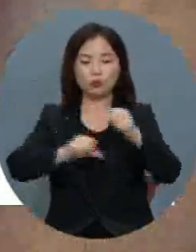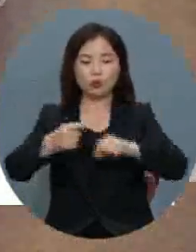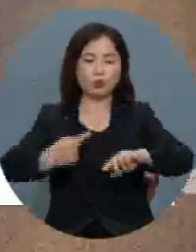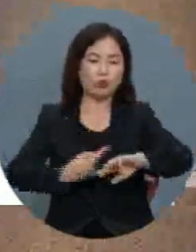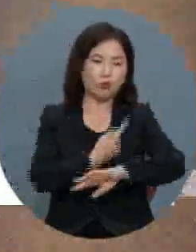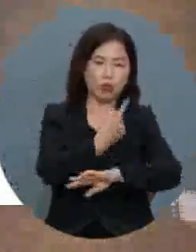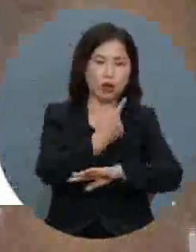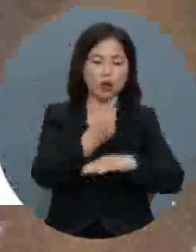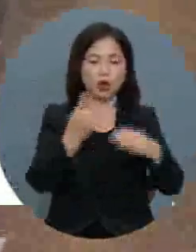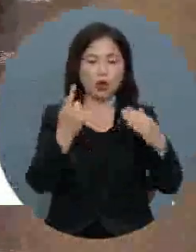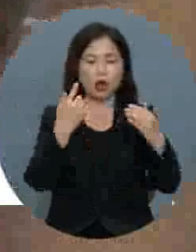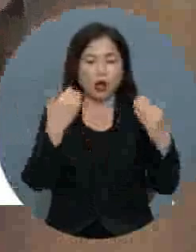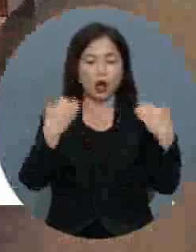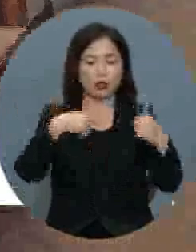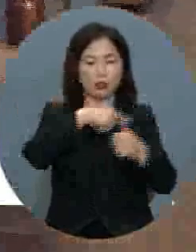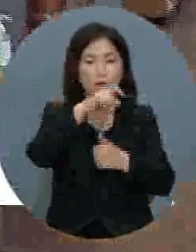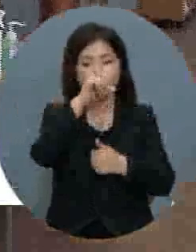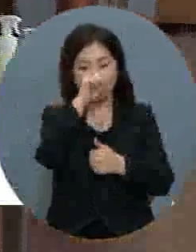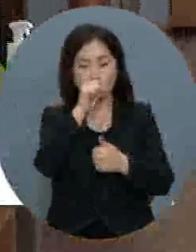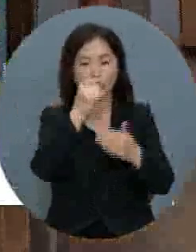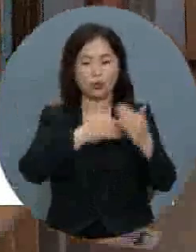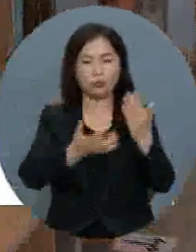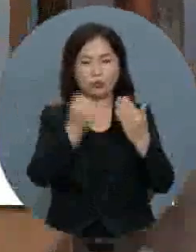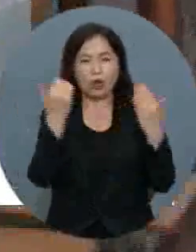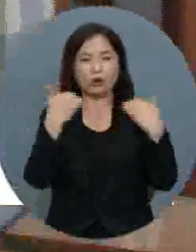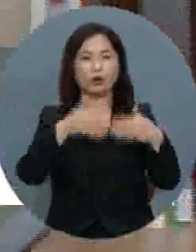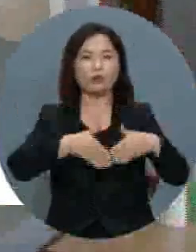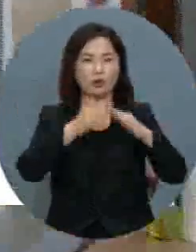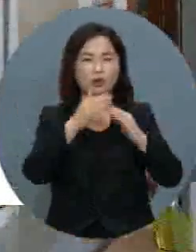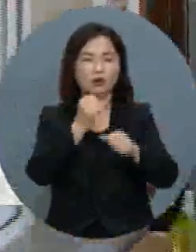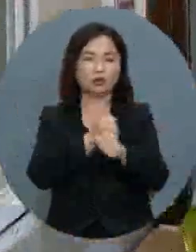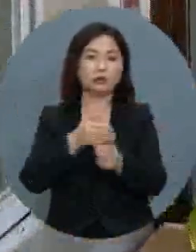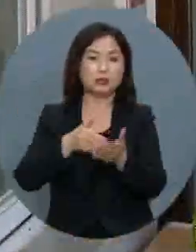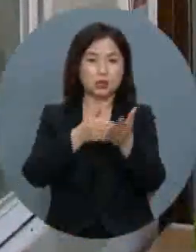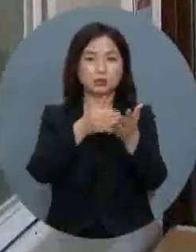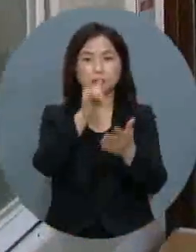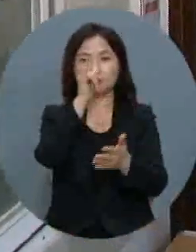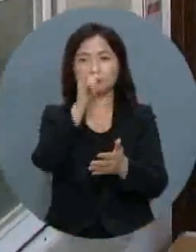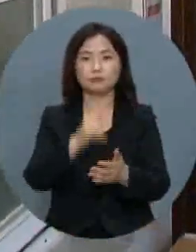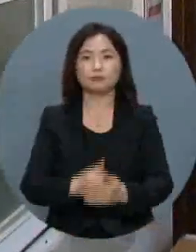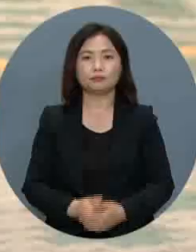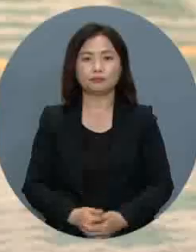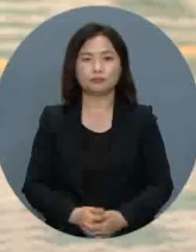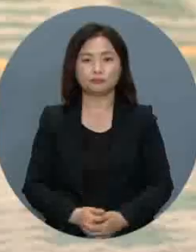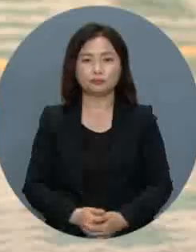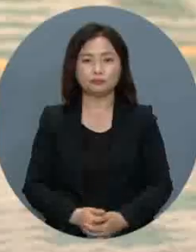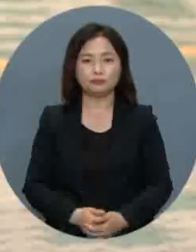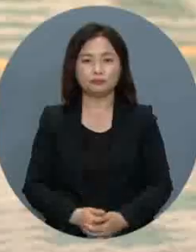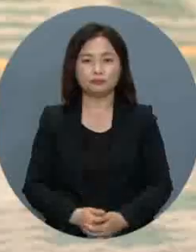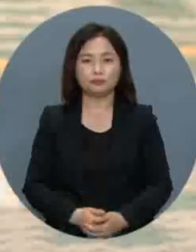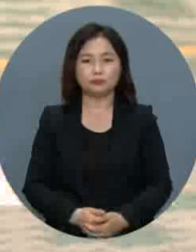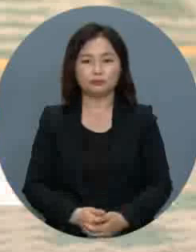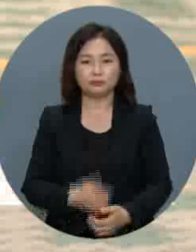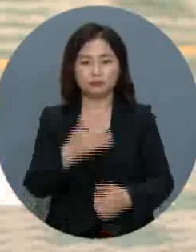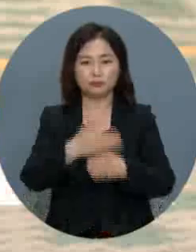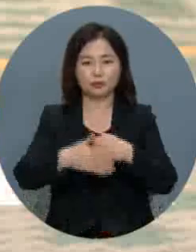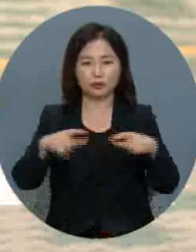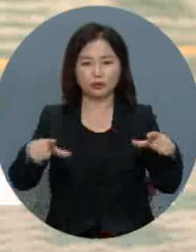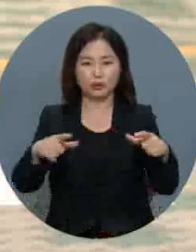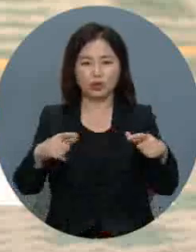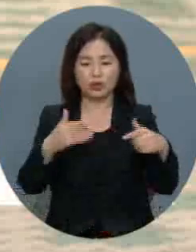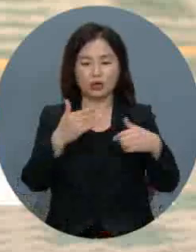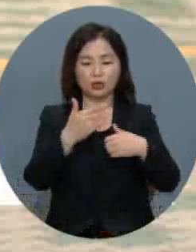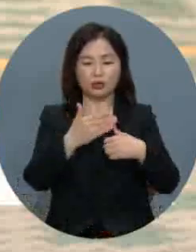지역의 교육환경이 우수한 국립학교 를 만들자는 제안도 있습니다 우리가 이제 대구에 여러